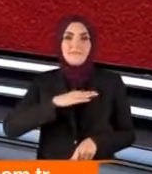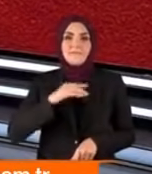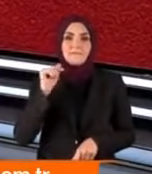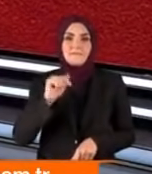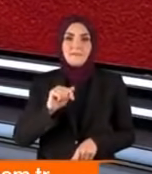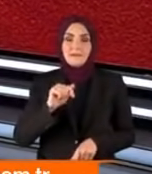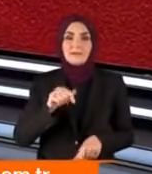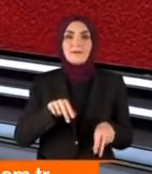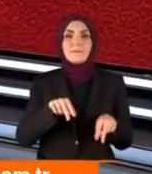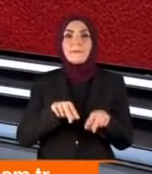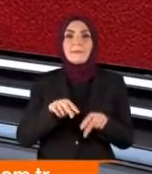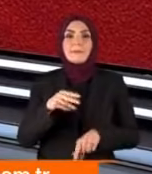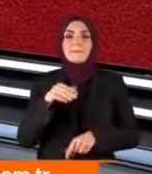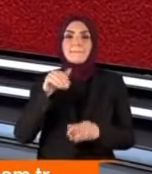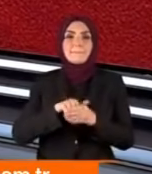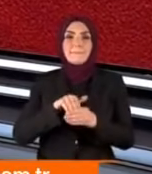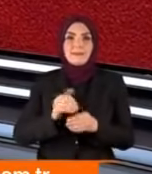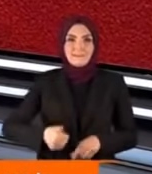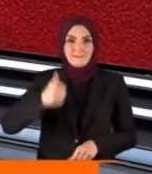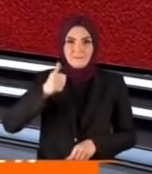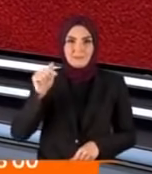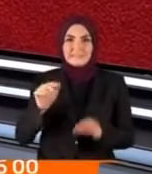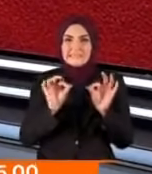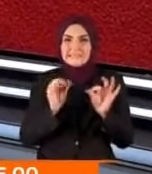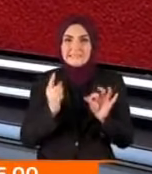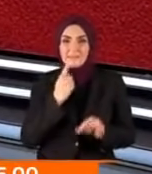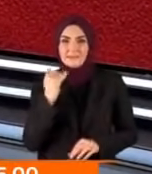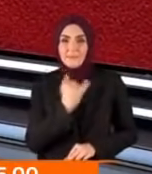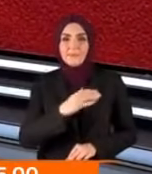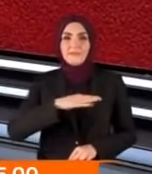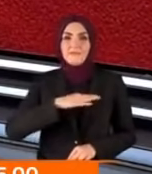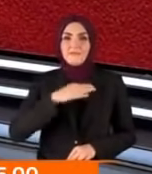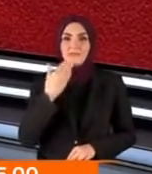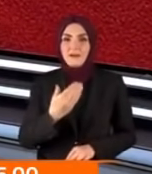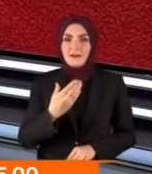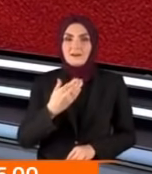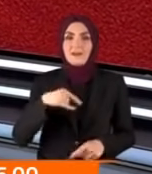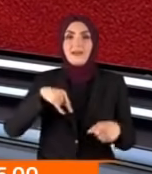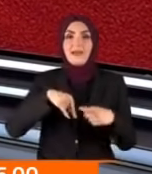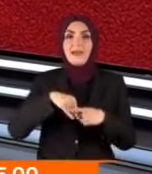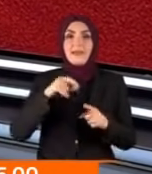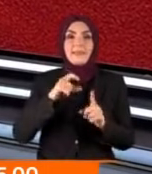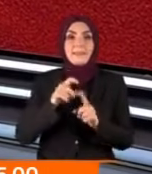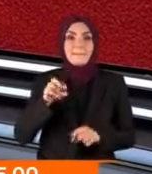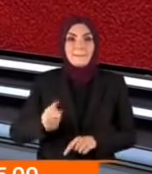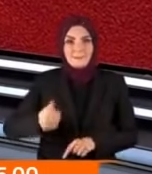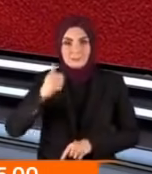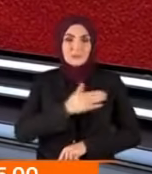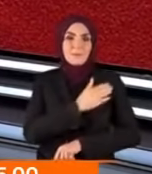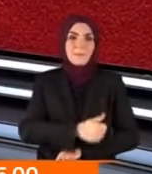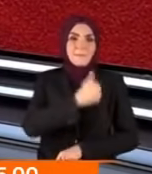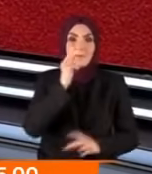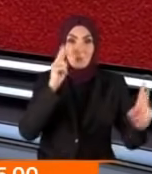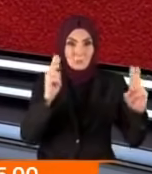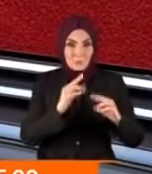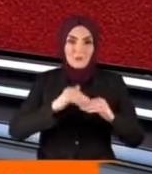göndermeyle gösterdi tepkisini. Kemal Kılıçdaroğlu'nun HDP eş genel başkanı Mithat Sancar'la görüştükten sonra kamera karşısında yan yana